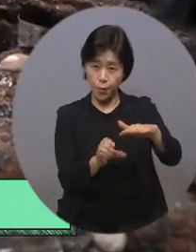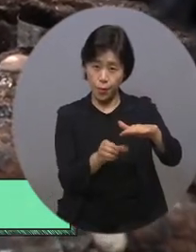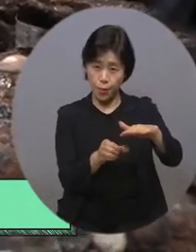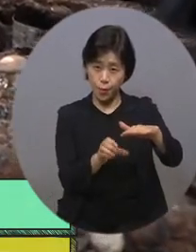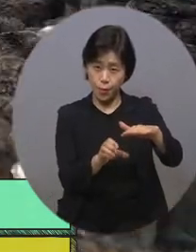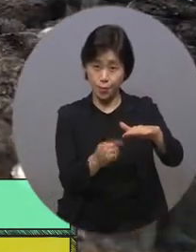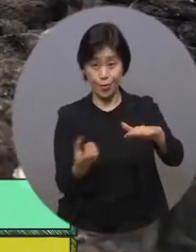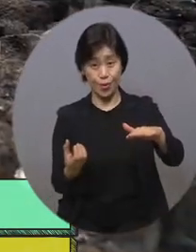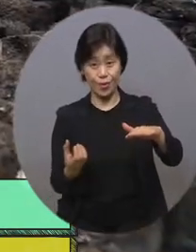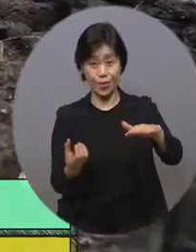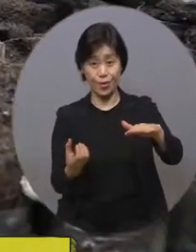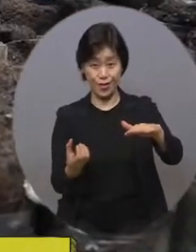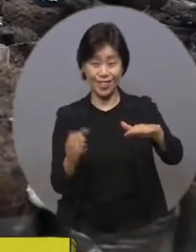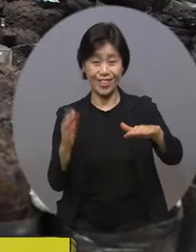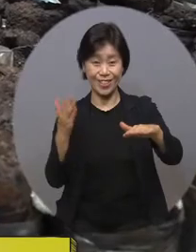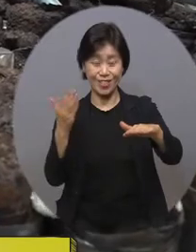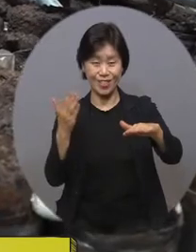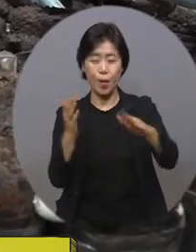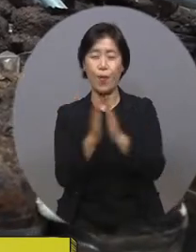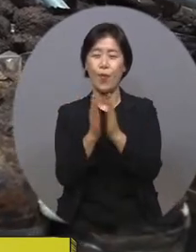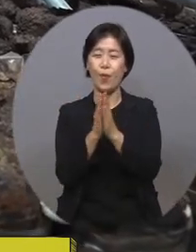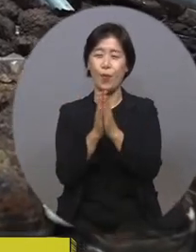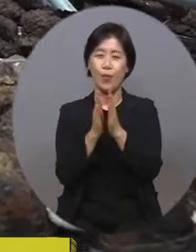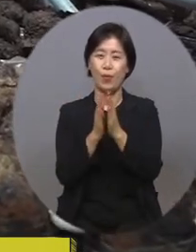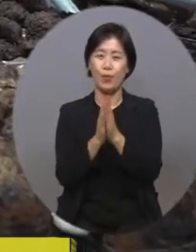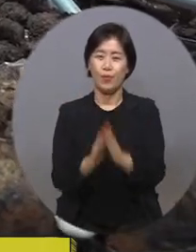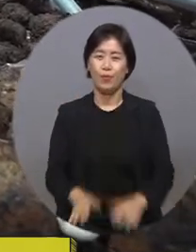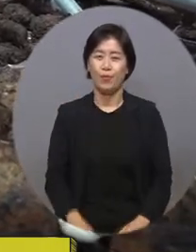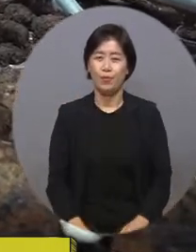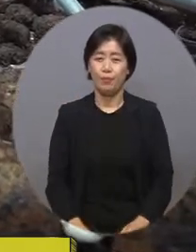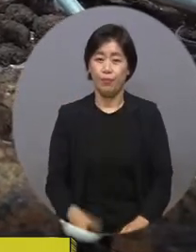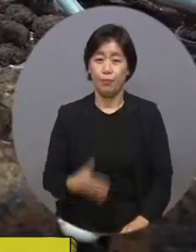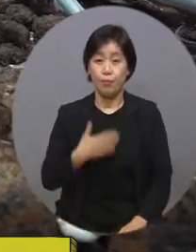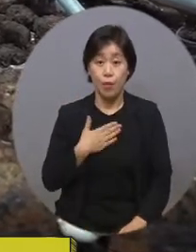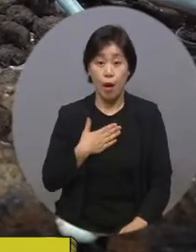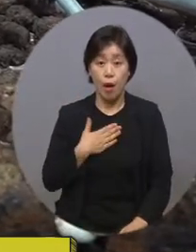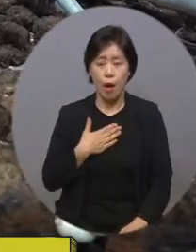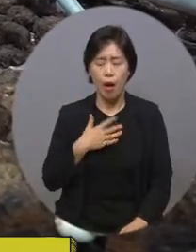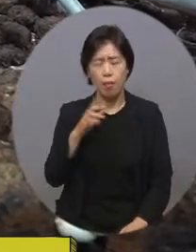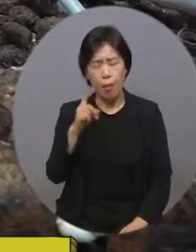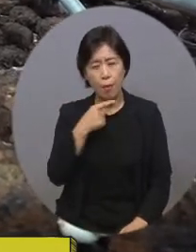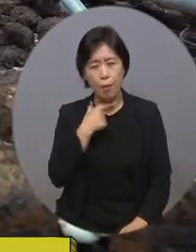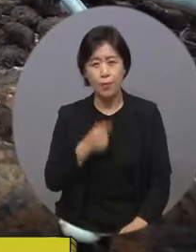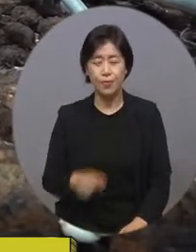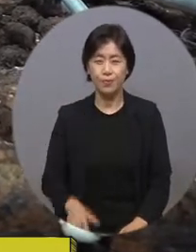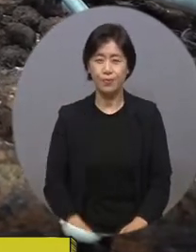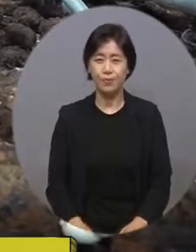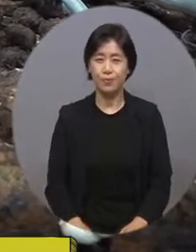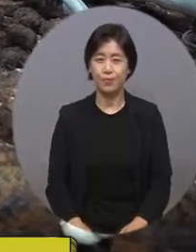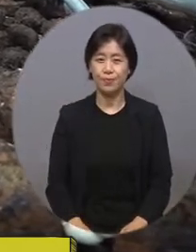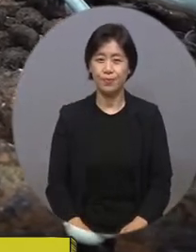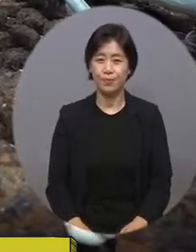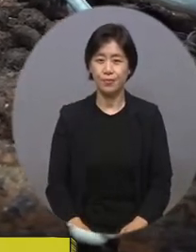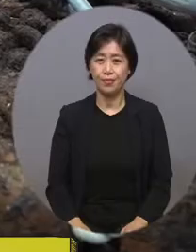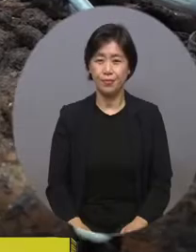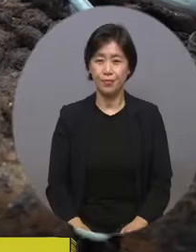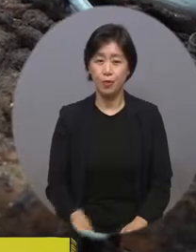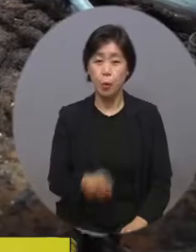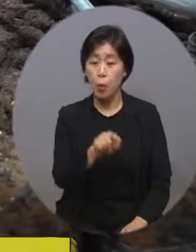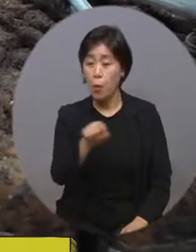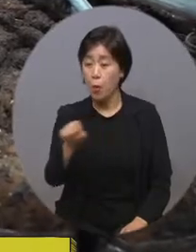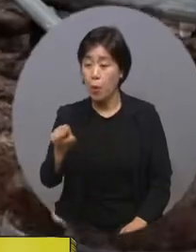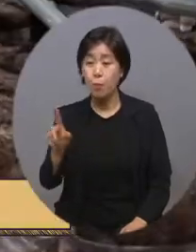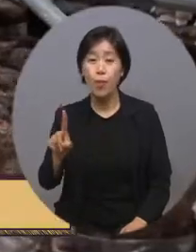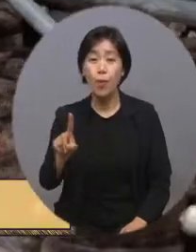네. 아, 그렇게 하면 되는구나. 네. 그럼 저도 민채님, 저도 하나 해보고 싶은데, 어떤 버섯을